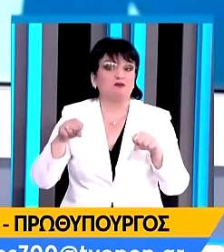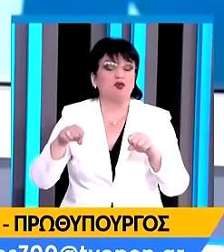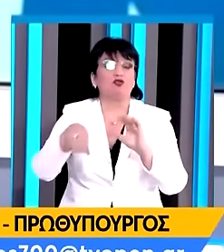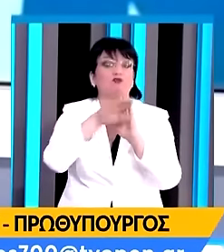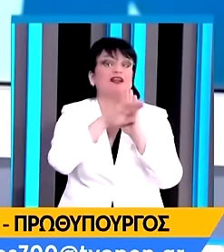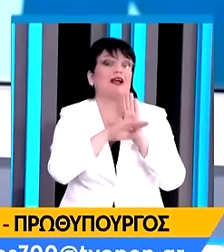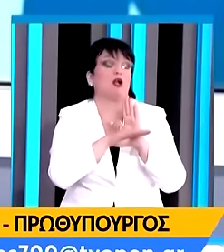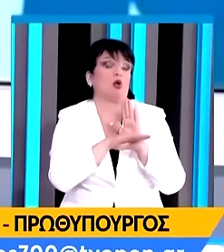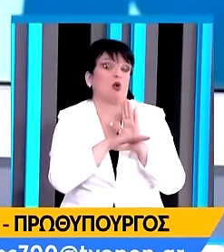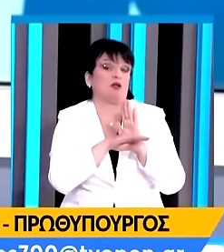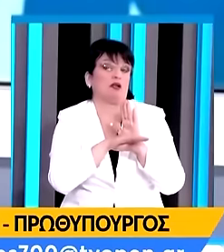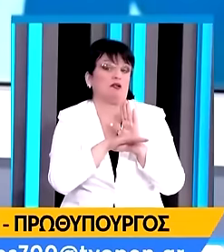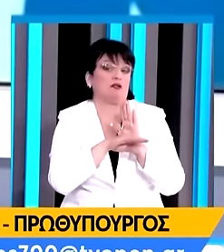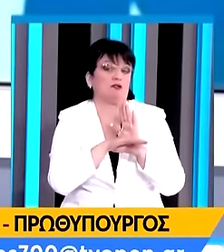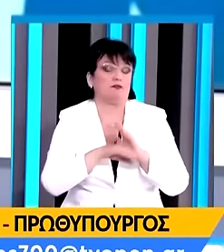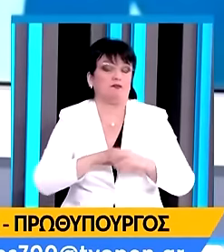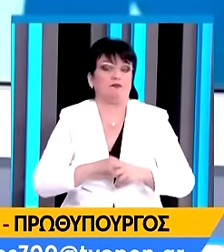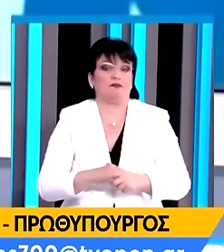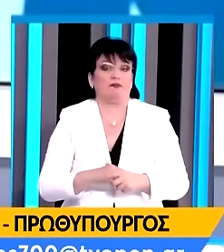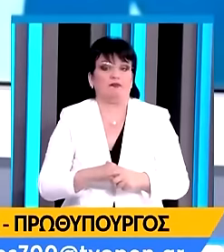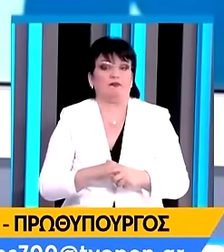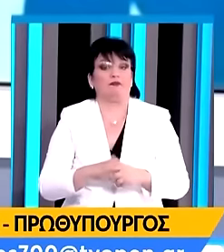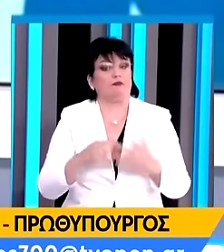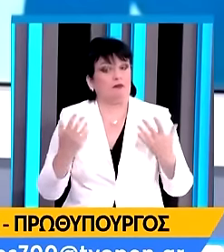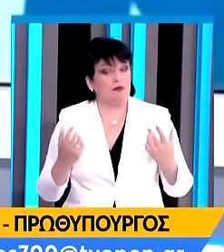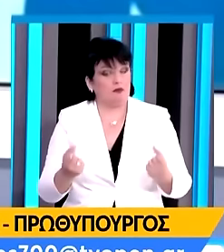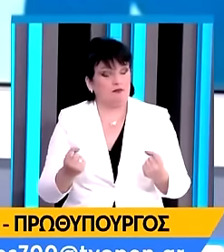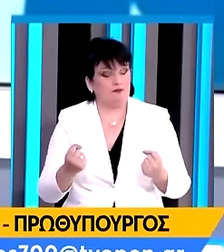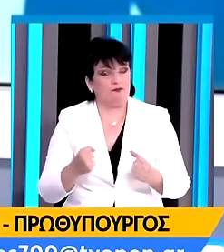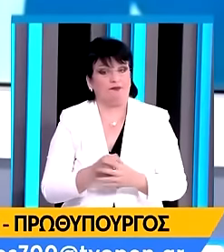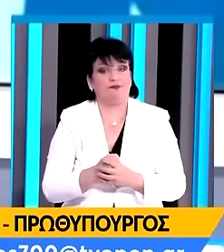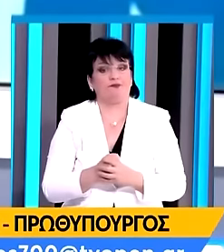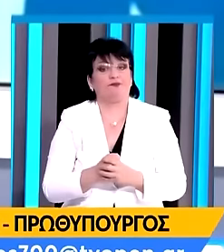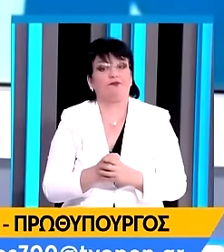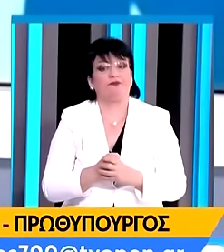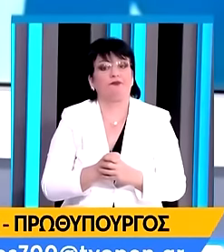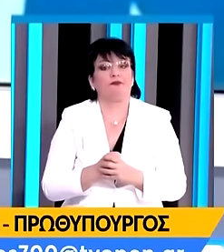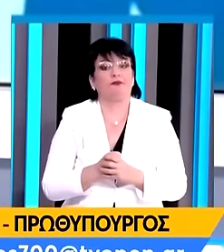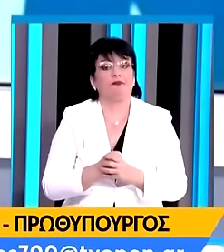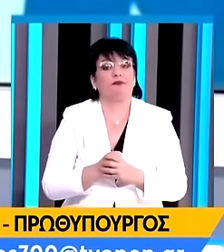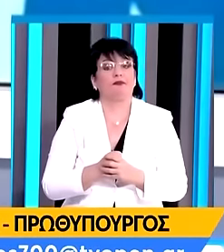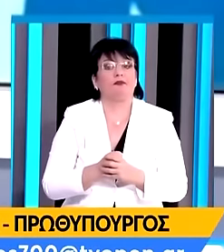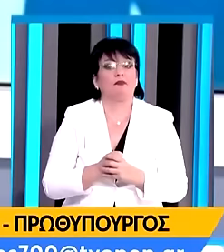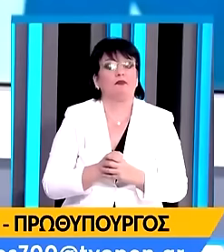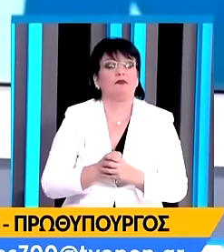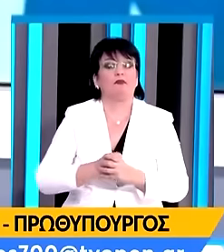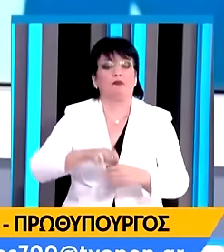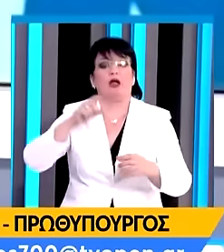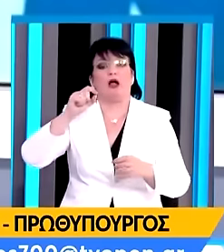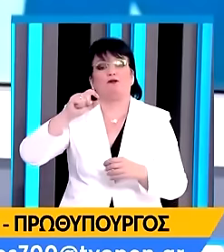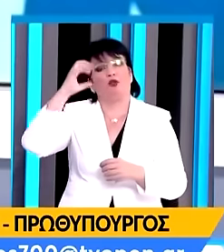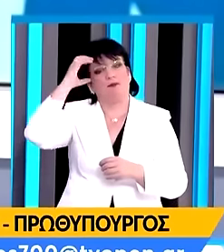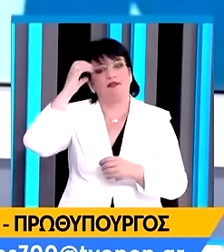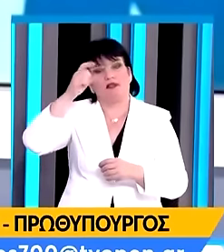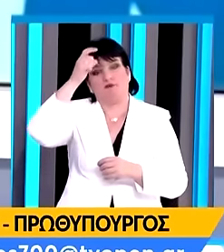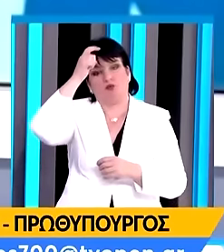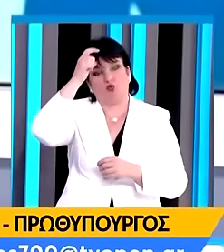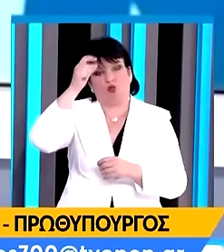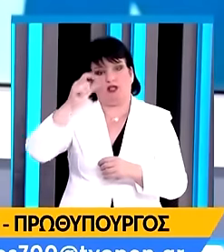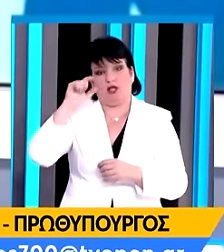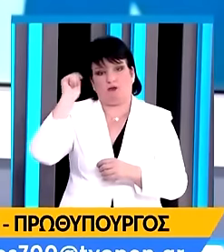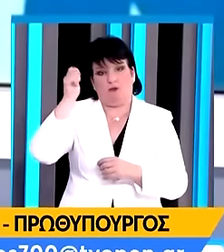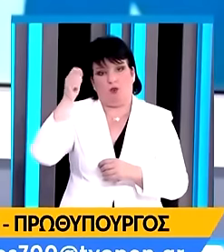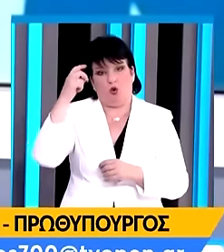κανόνες. Και επίσης να αντιληφθεί και η Τουρκία ότι αυτή η βαθιά αναθεωρητική πολιτική, η